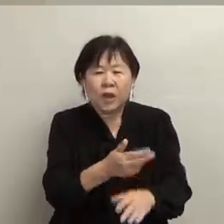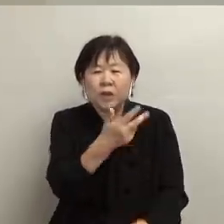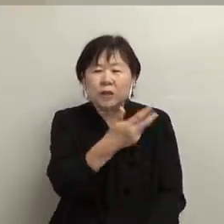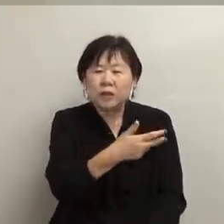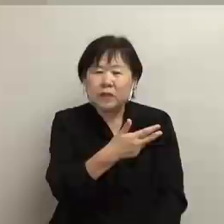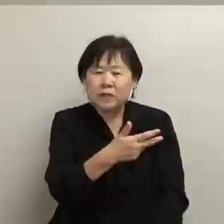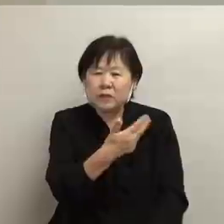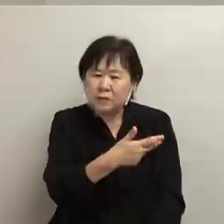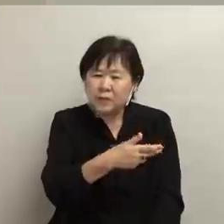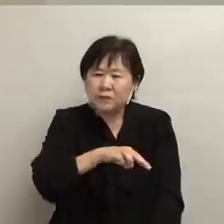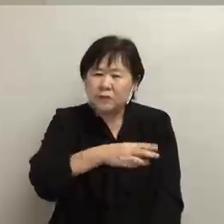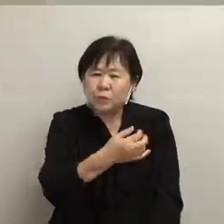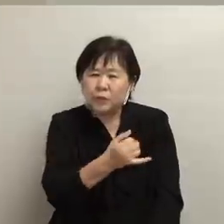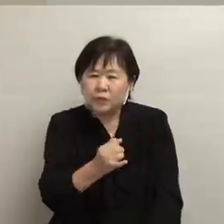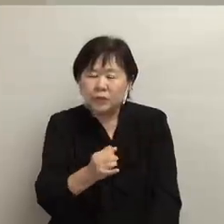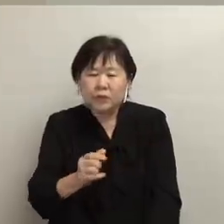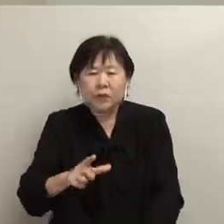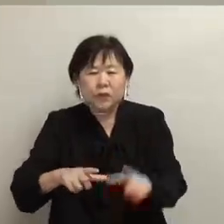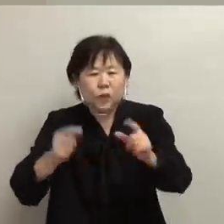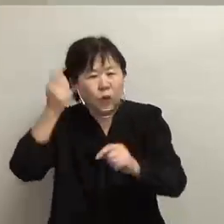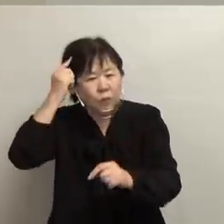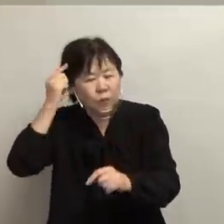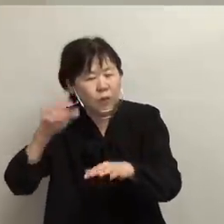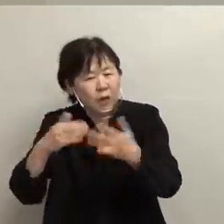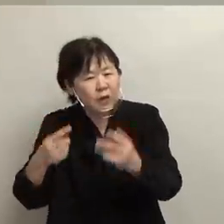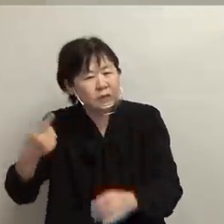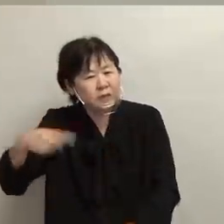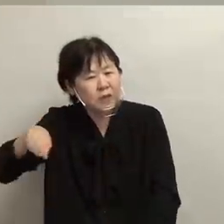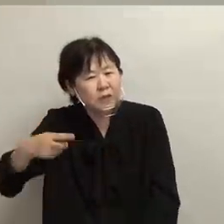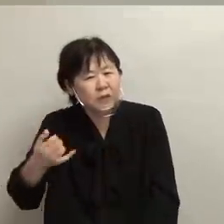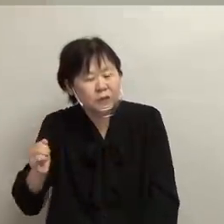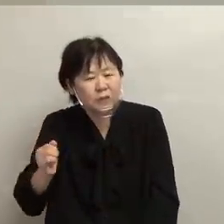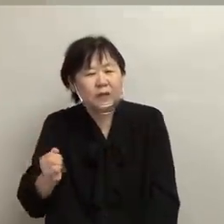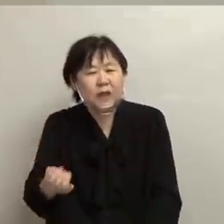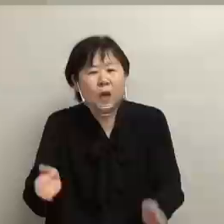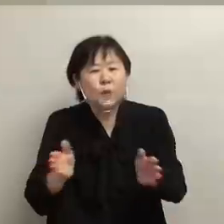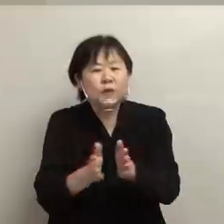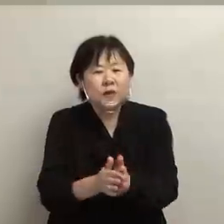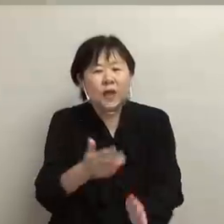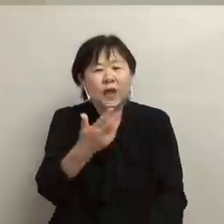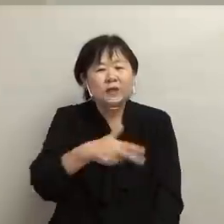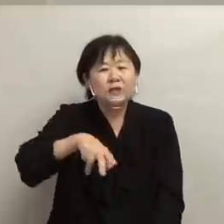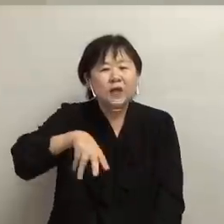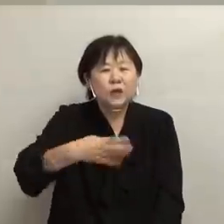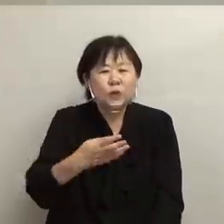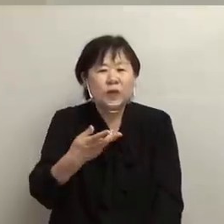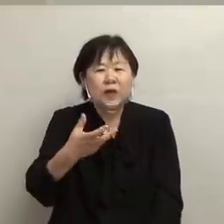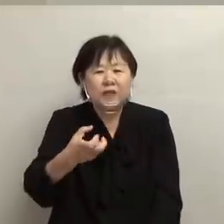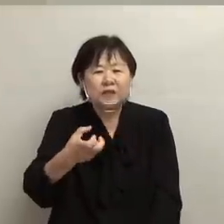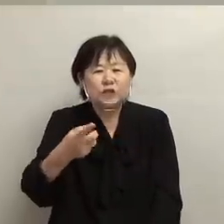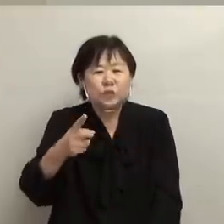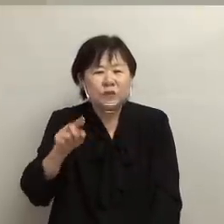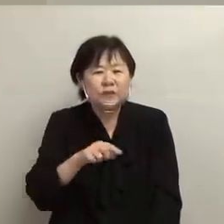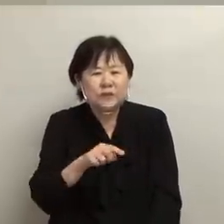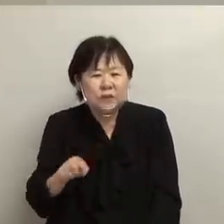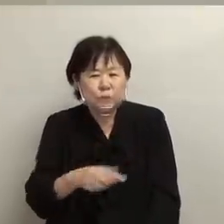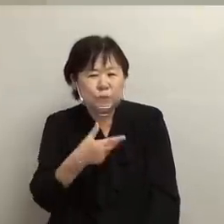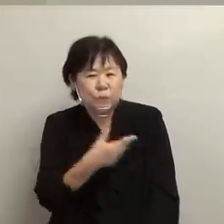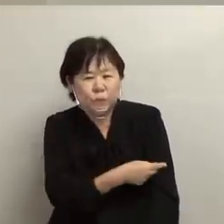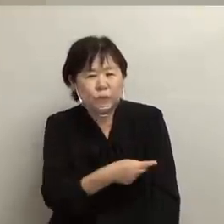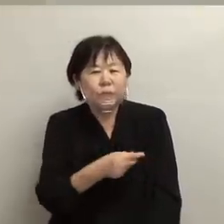琢人ブーブーが約1100人病センター合わせて8481人ということになります